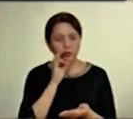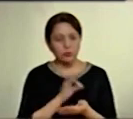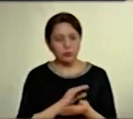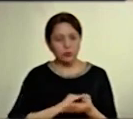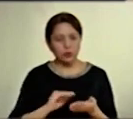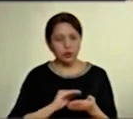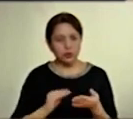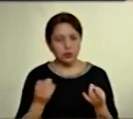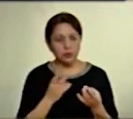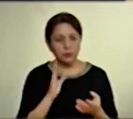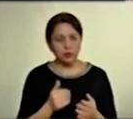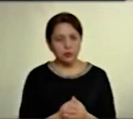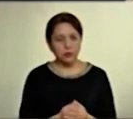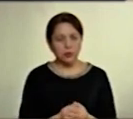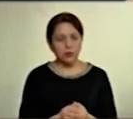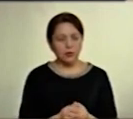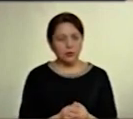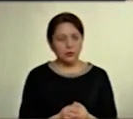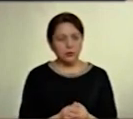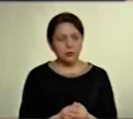yozishingiz zarur bo'ladi.